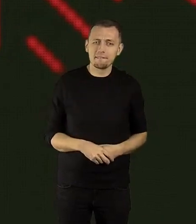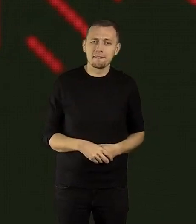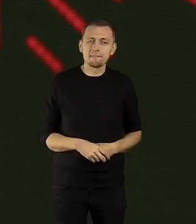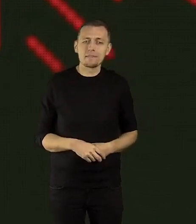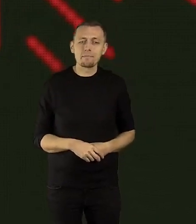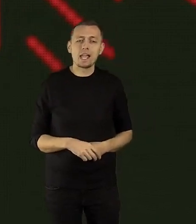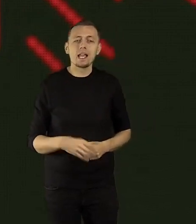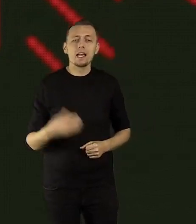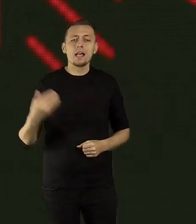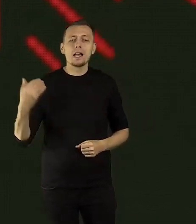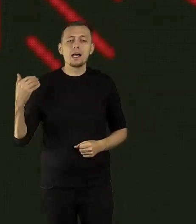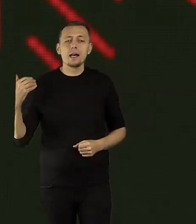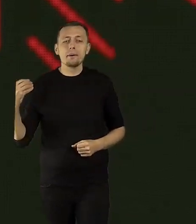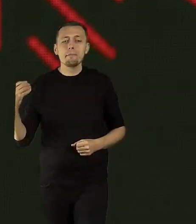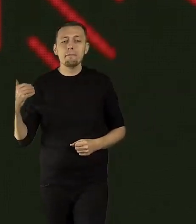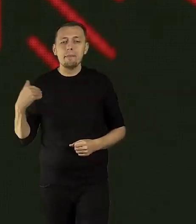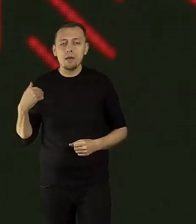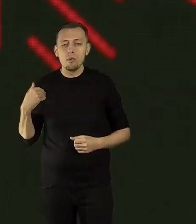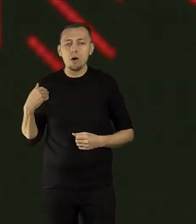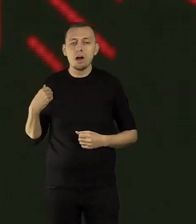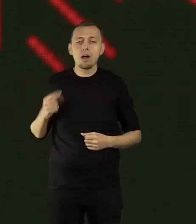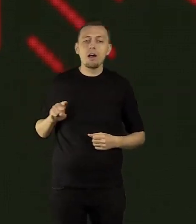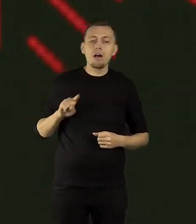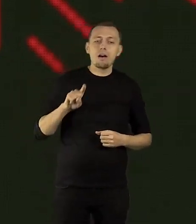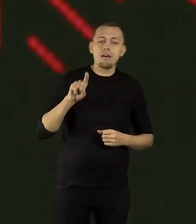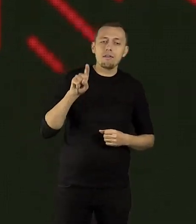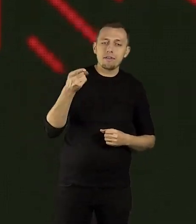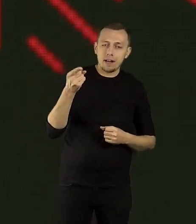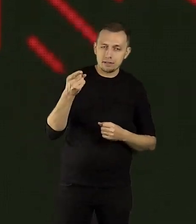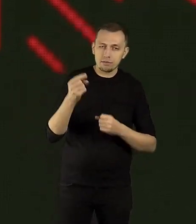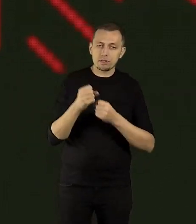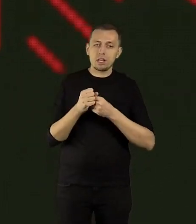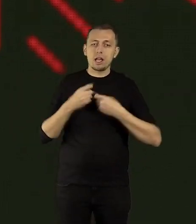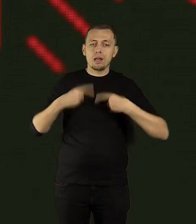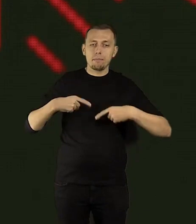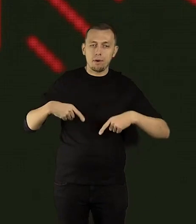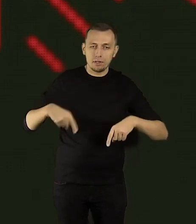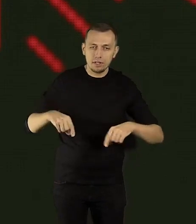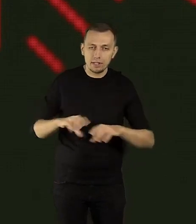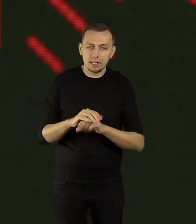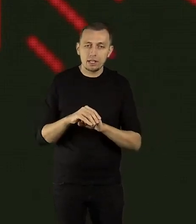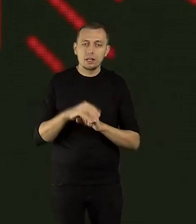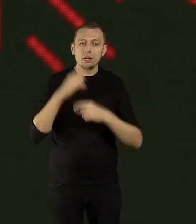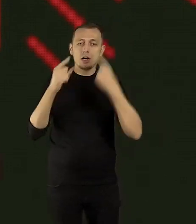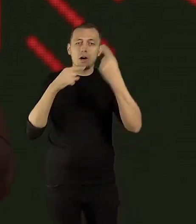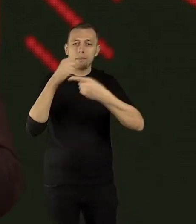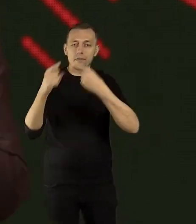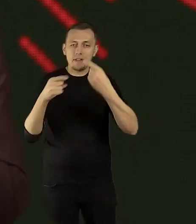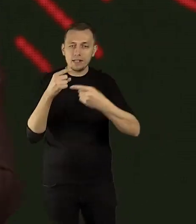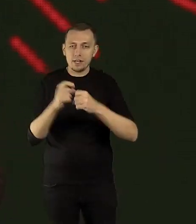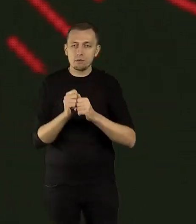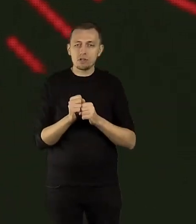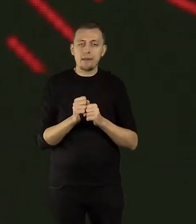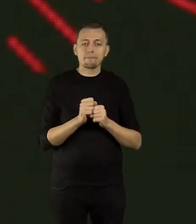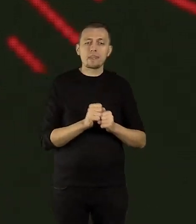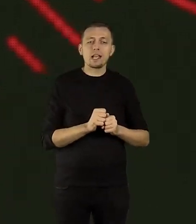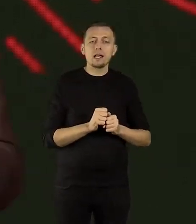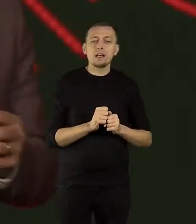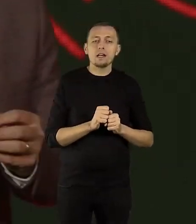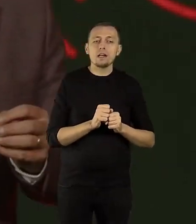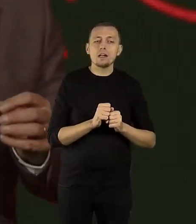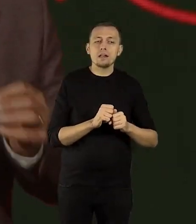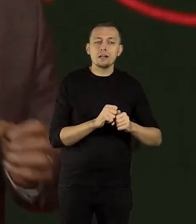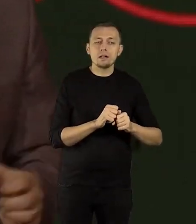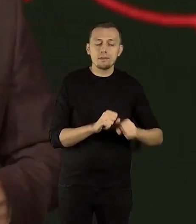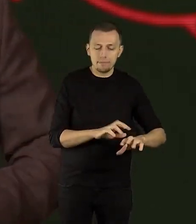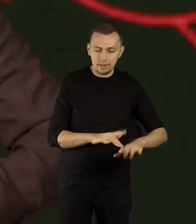tak: dzieła Chopina to armaty ukryte w kwiatach. Magnifikat jest właśnie taki.